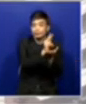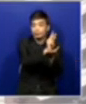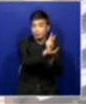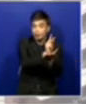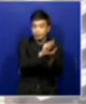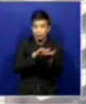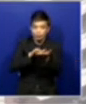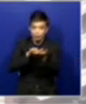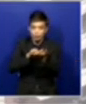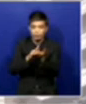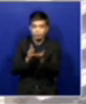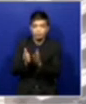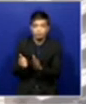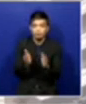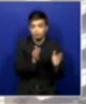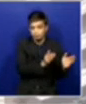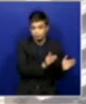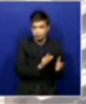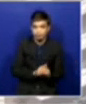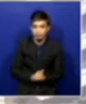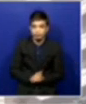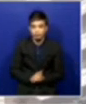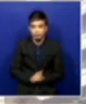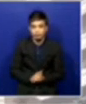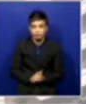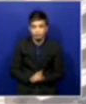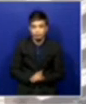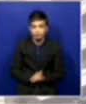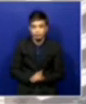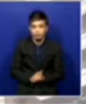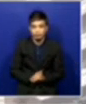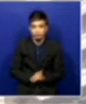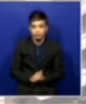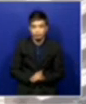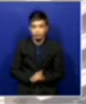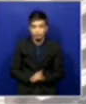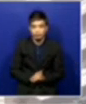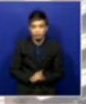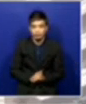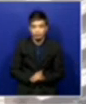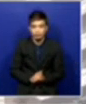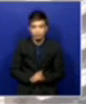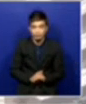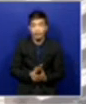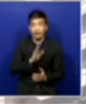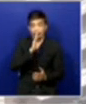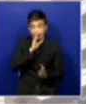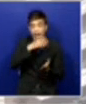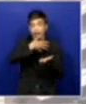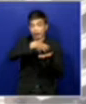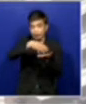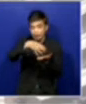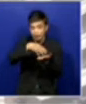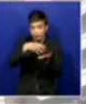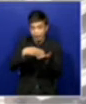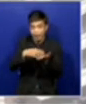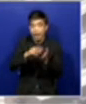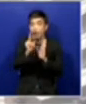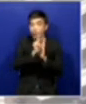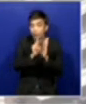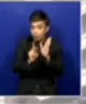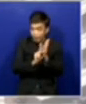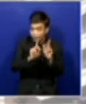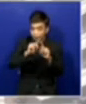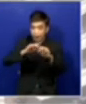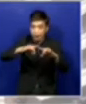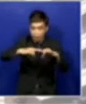ขออภัยท่านประธานครับสิ่งที่ผมจะกราบเรียนท่านประธานนอกจากขัดกับหลักการของประชาธิปไตยขัดหลักกฎหมายแล้วเนี่ย